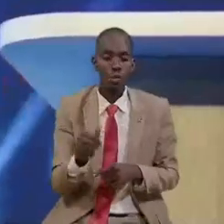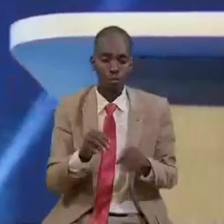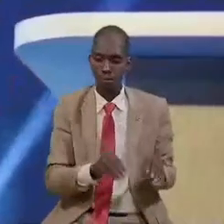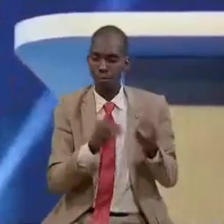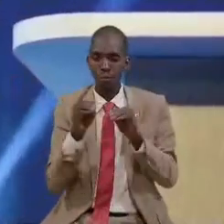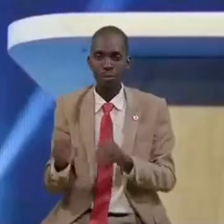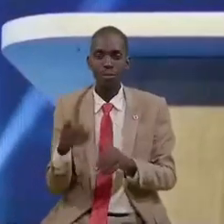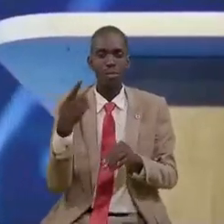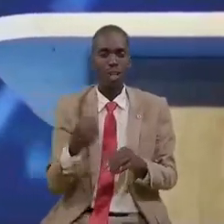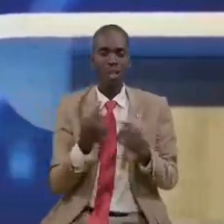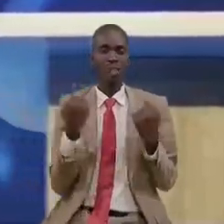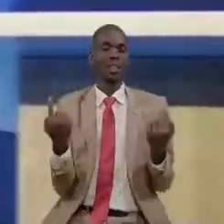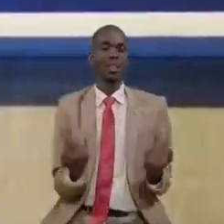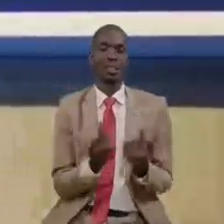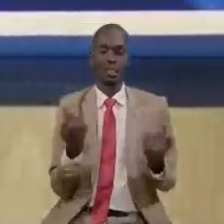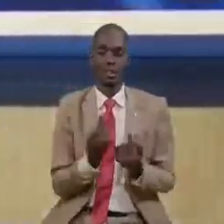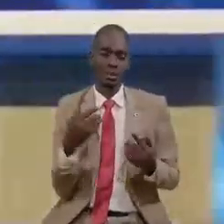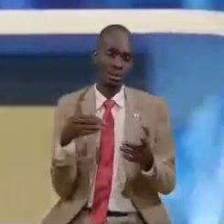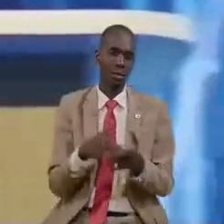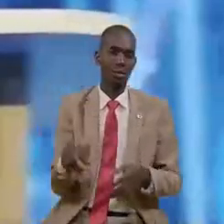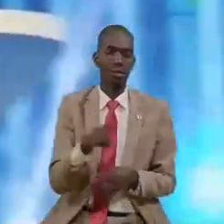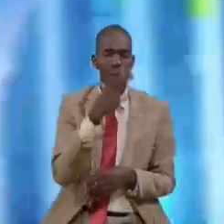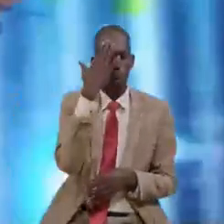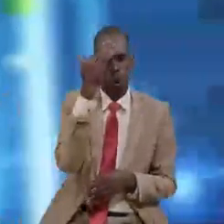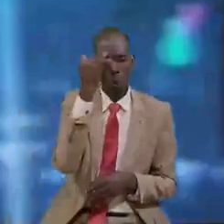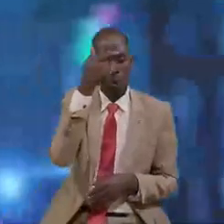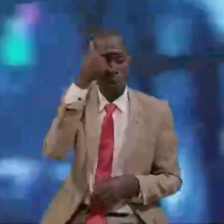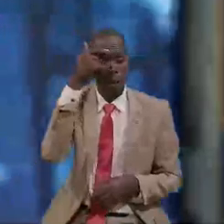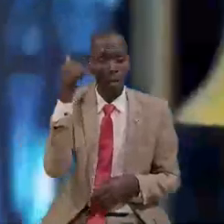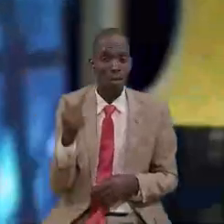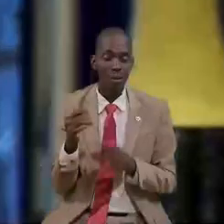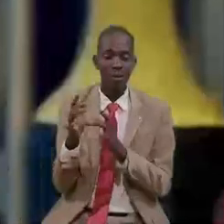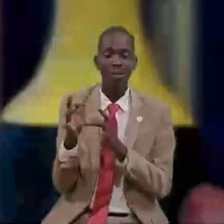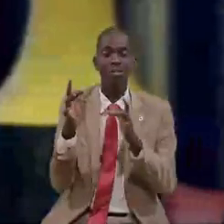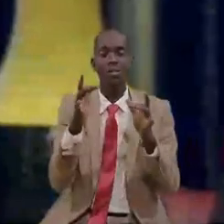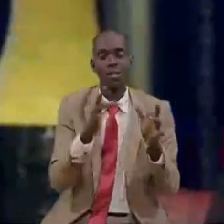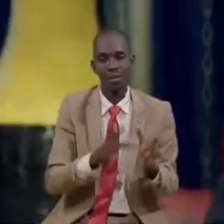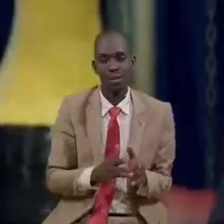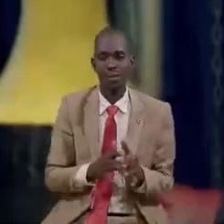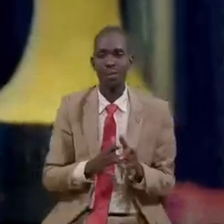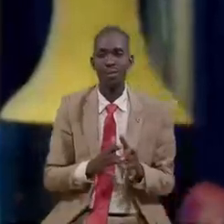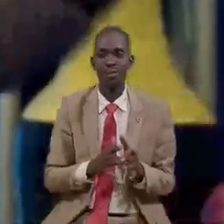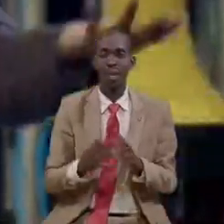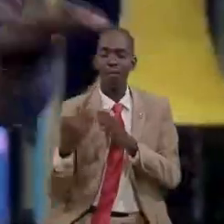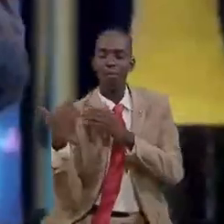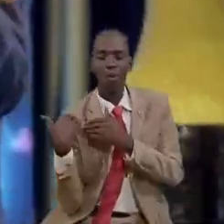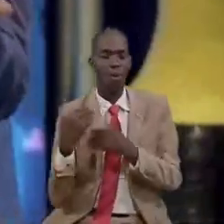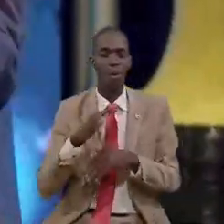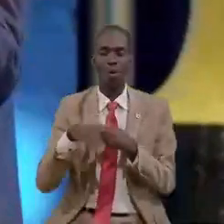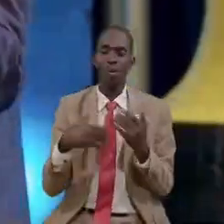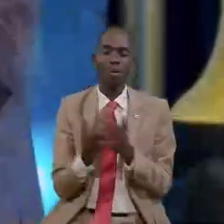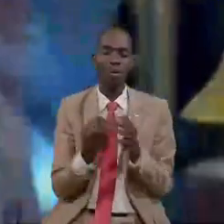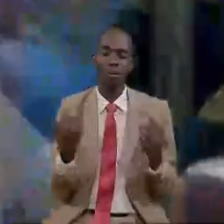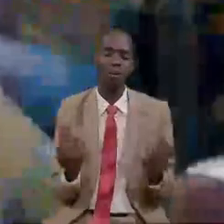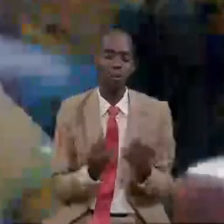aux hommes leurs offenses. Pourquoi? Parce que Jésus a tout porté et par